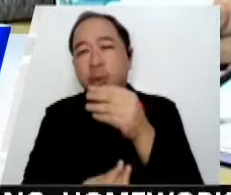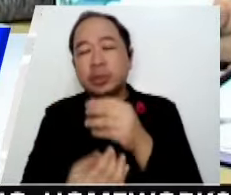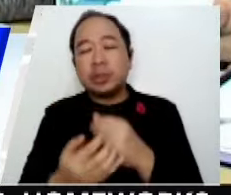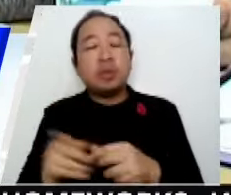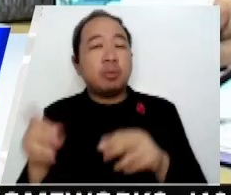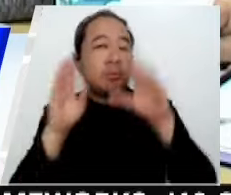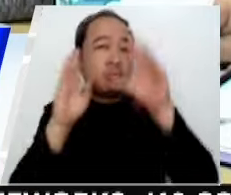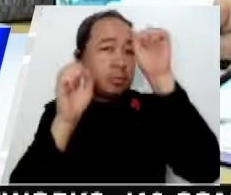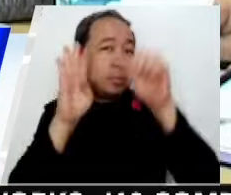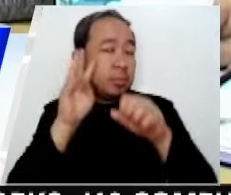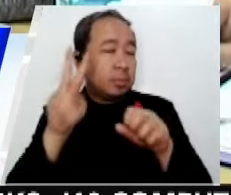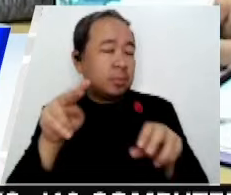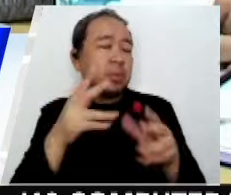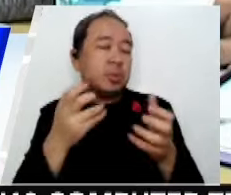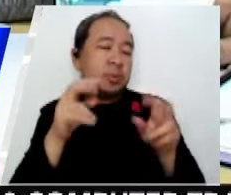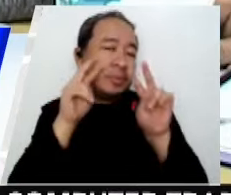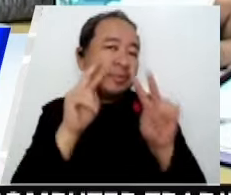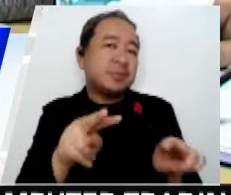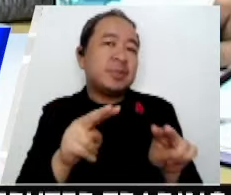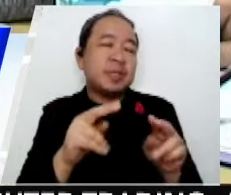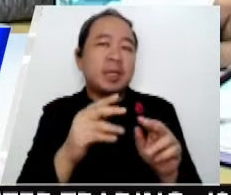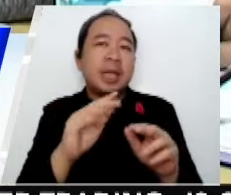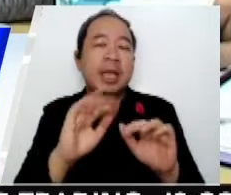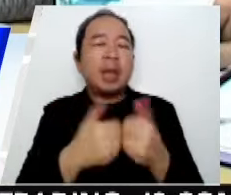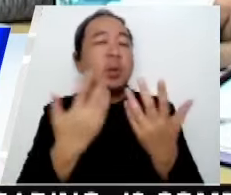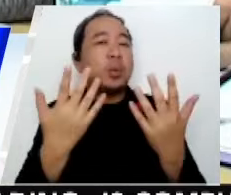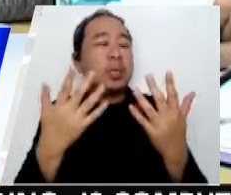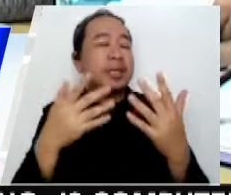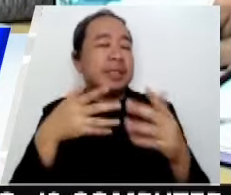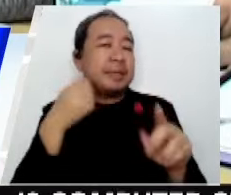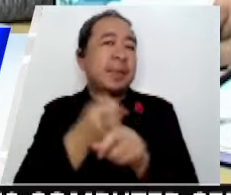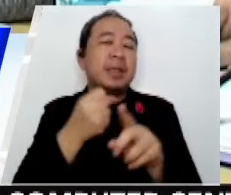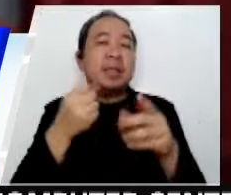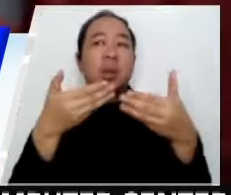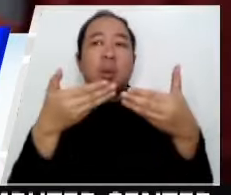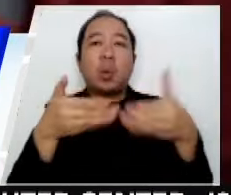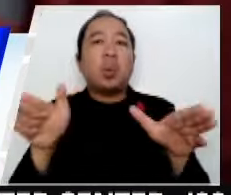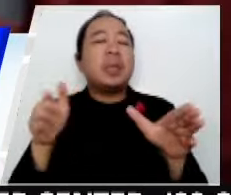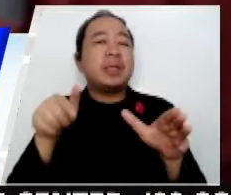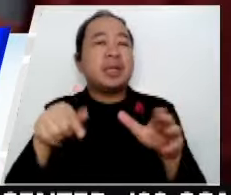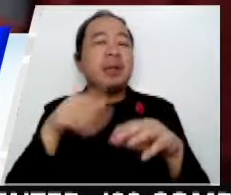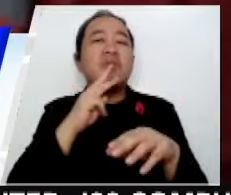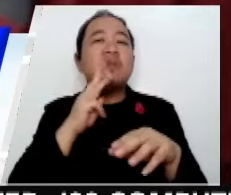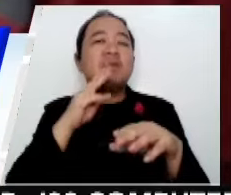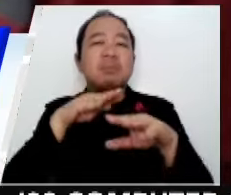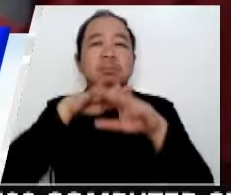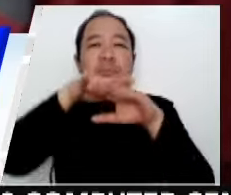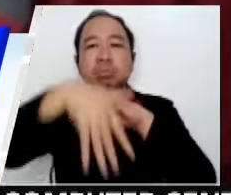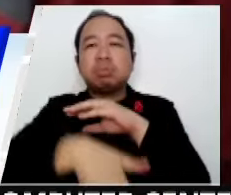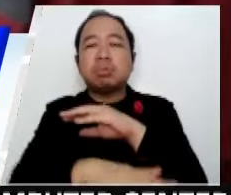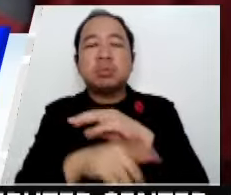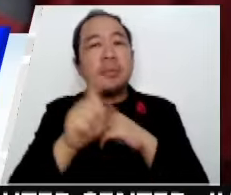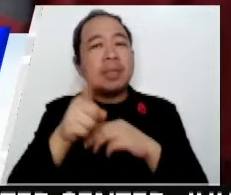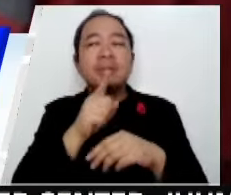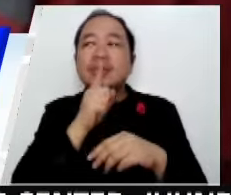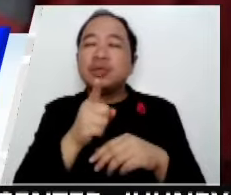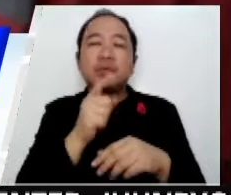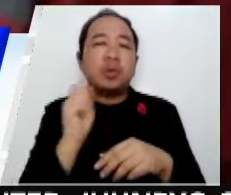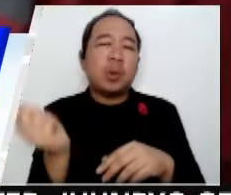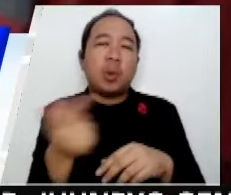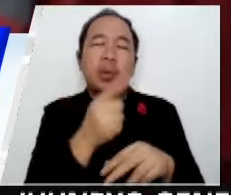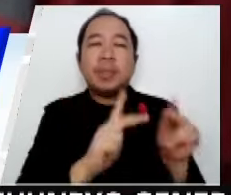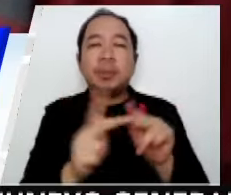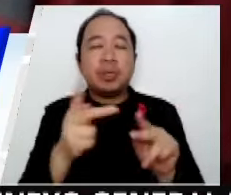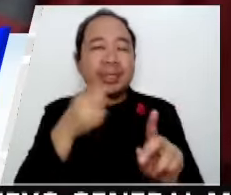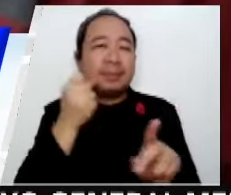maapektuhan ng pagbubukas ng mga gate ng dam. Pinasisiguro rin ng Pangulo na maaabutan ng tulong ang lahat ng apektado, maging ang mga